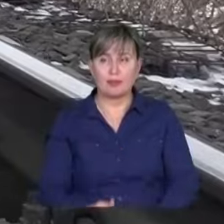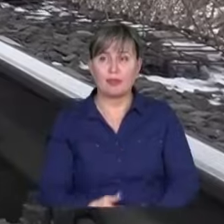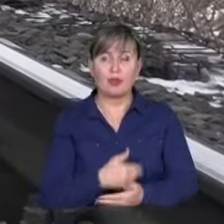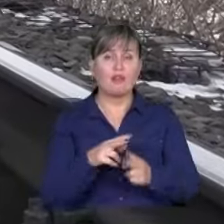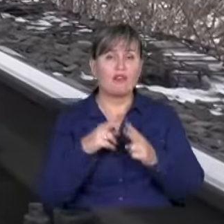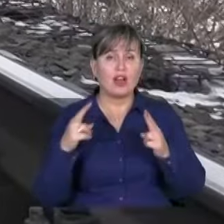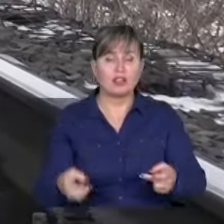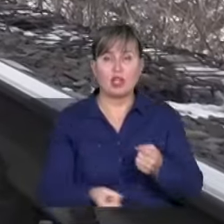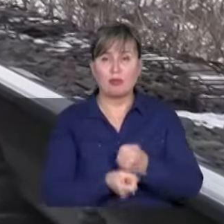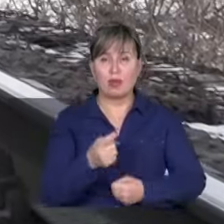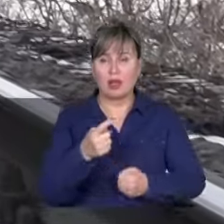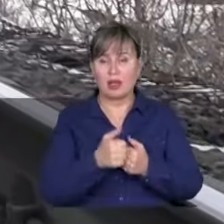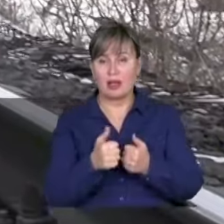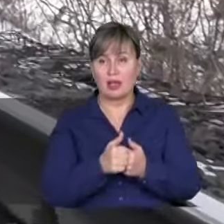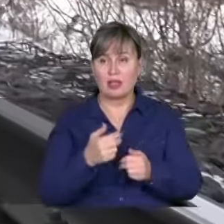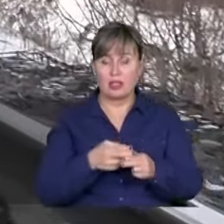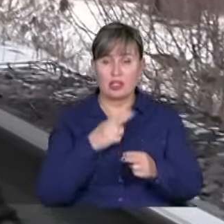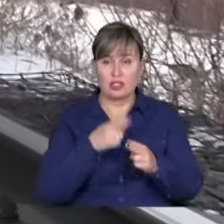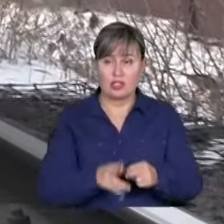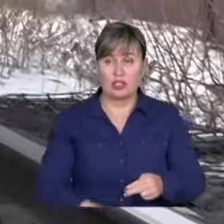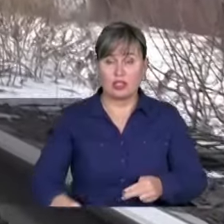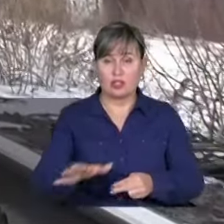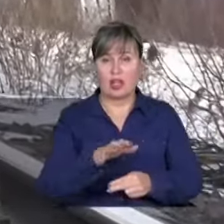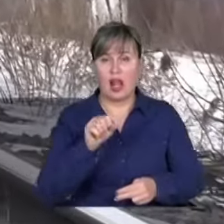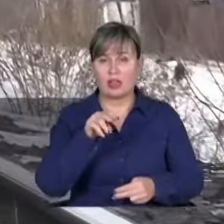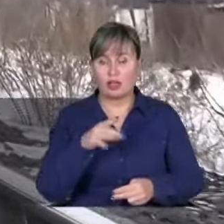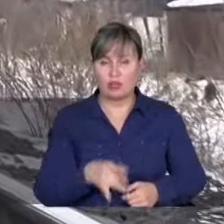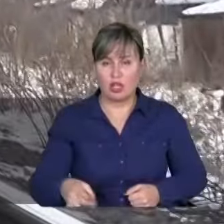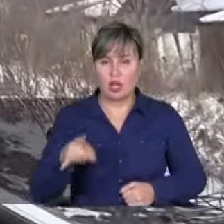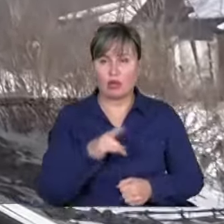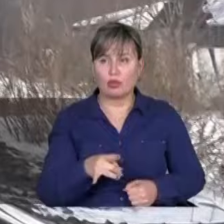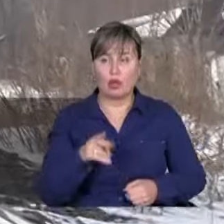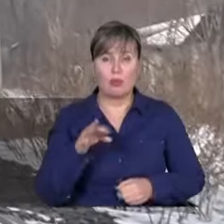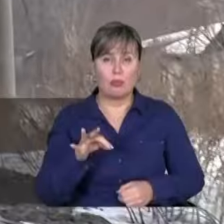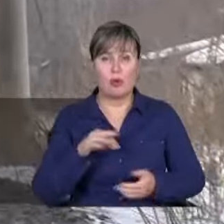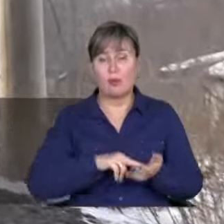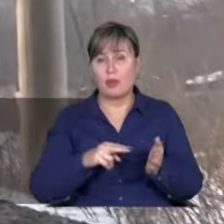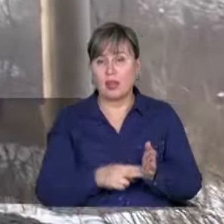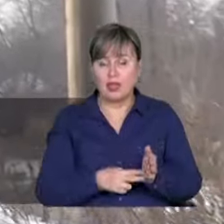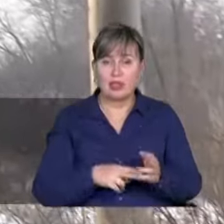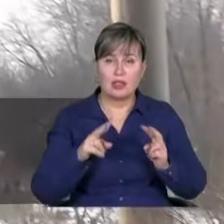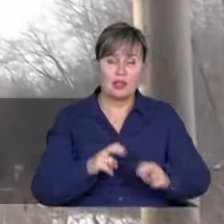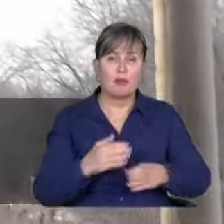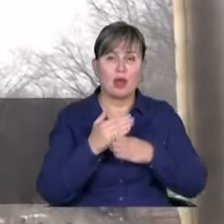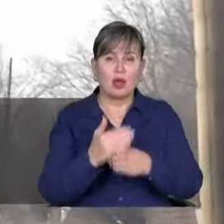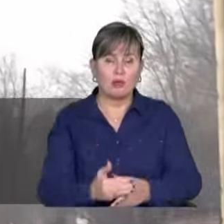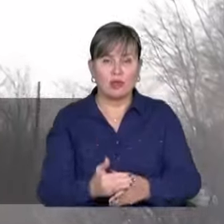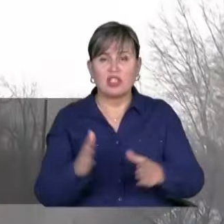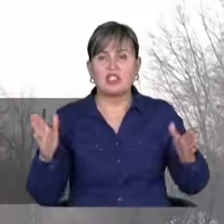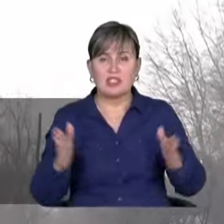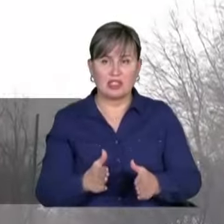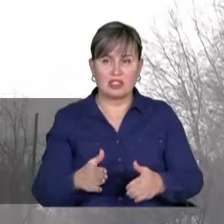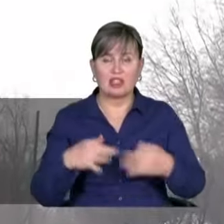вокзал появится недалеко от этих железнодорожных путей в Алатауском районе. По прогнозам экспертов, он поможет значительно